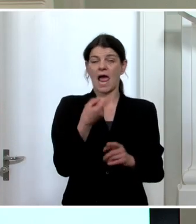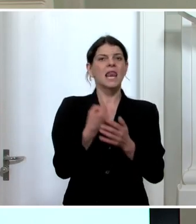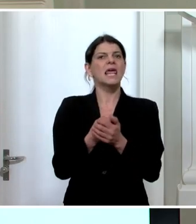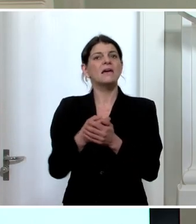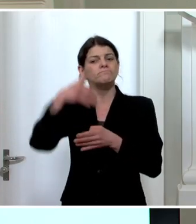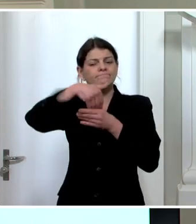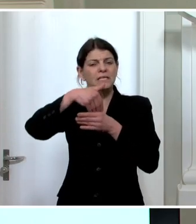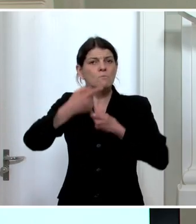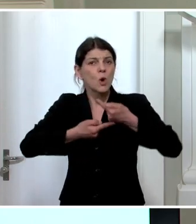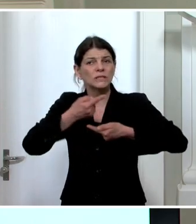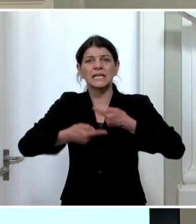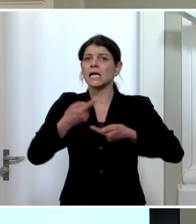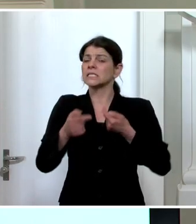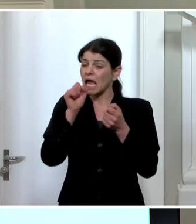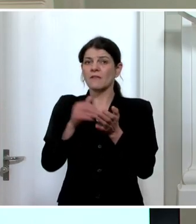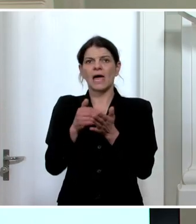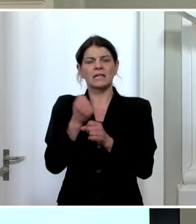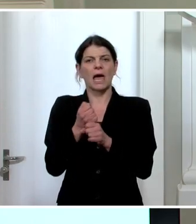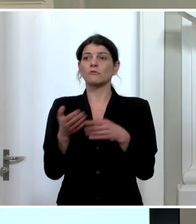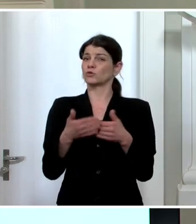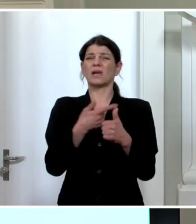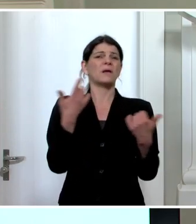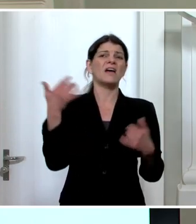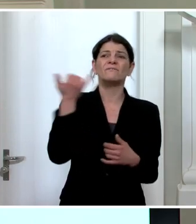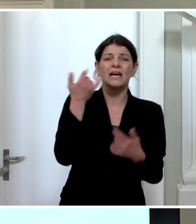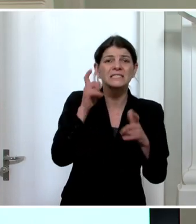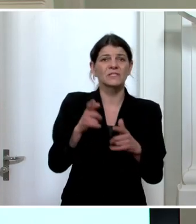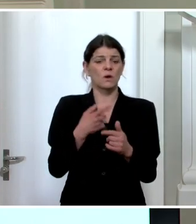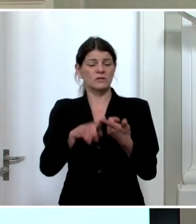internen Prozesse, zum Beispiel bei der Wasserversorgung,